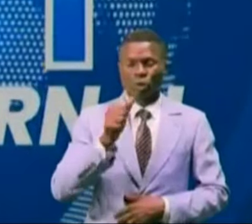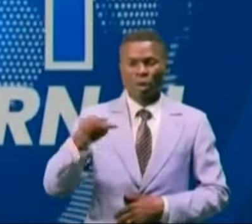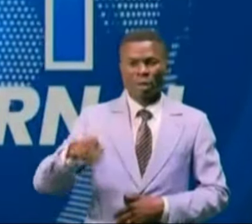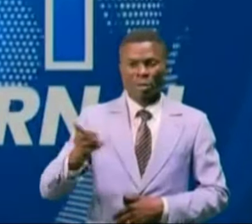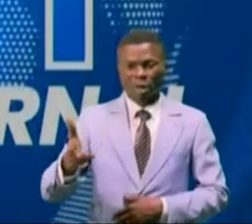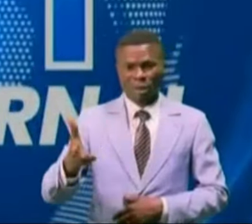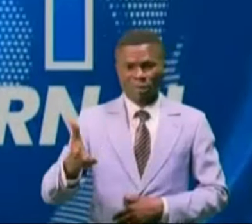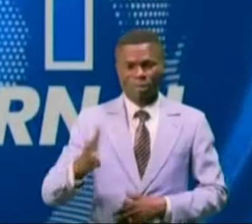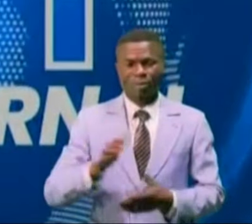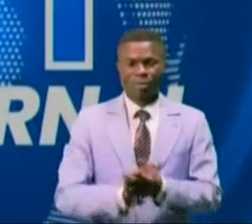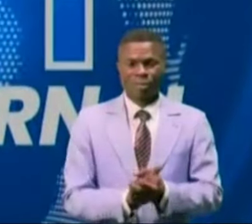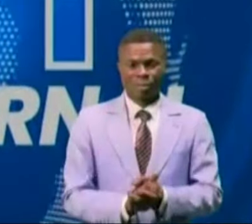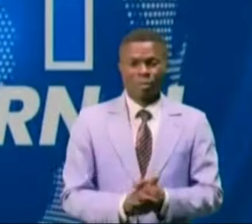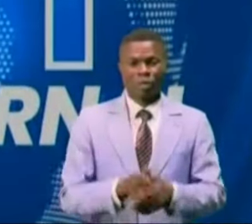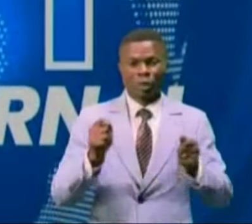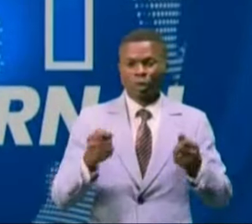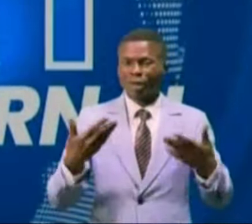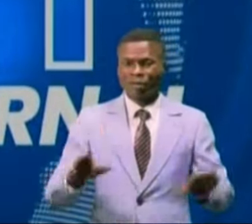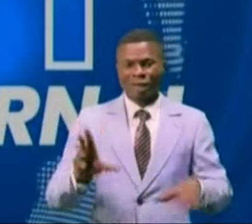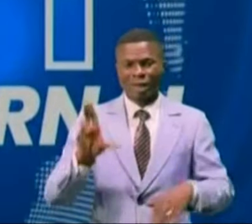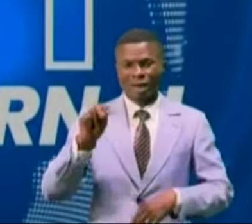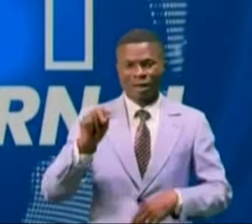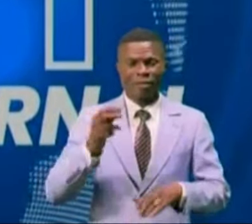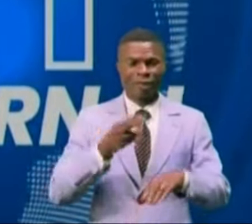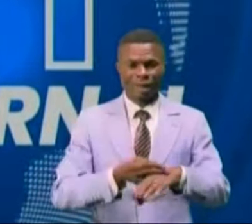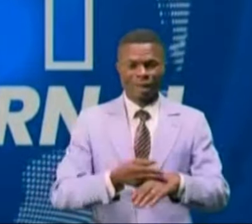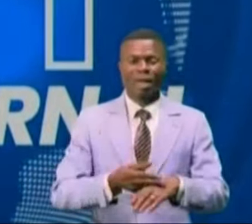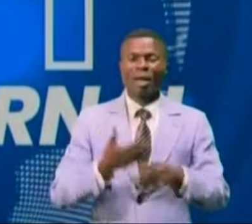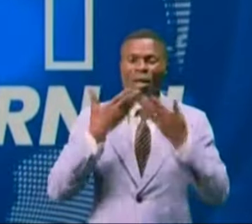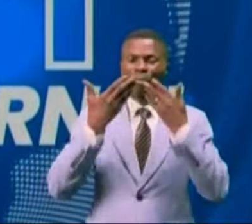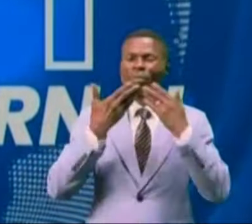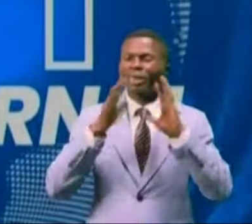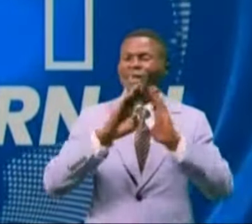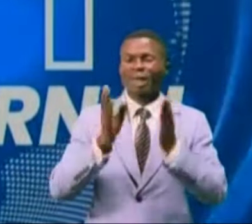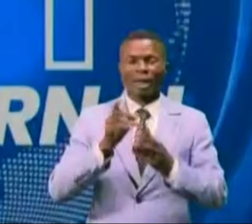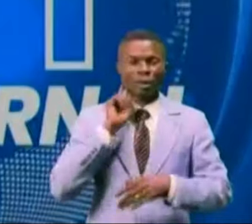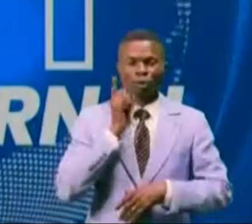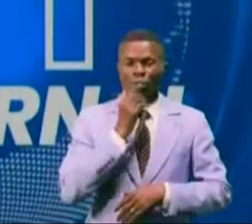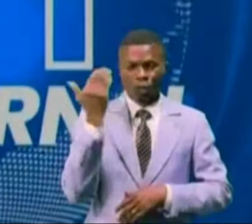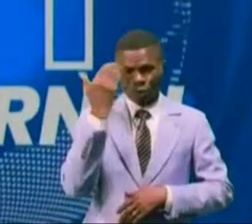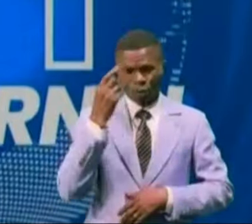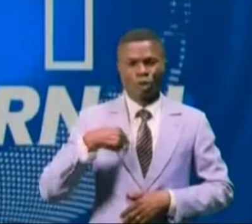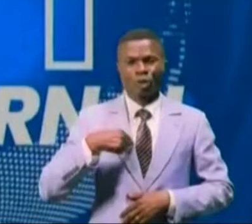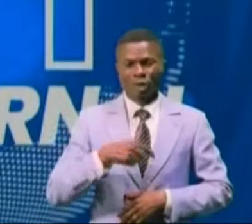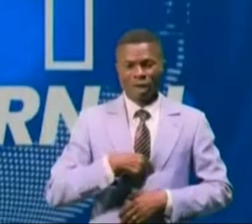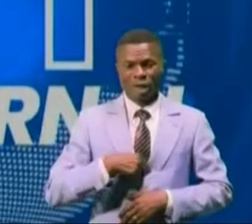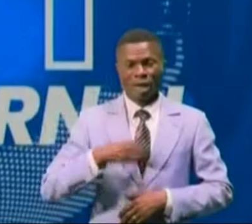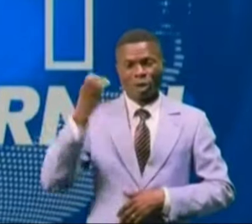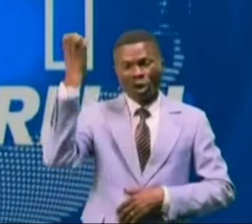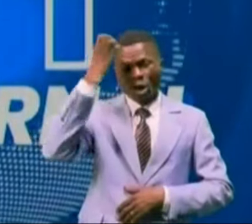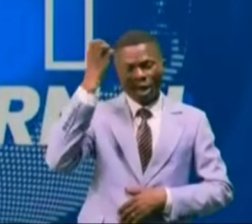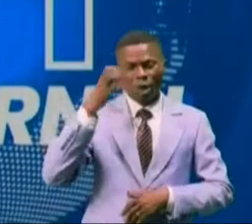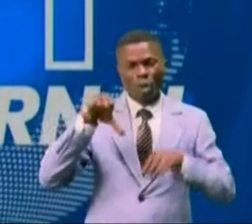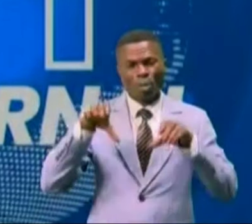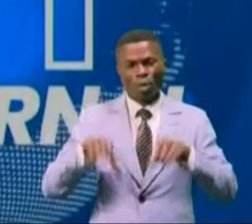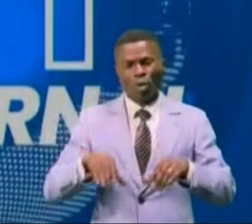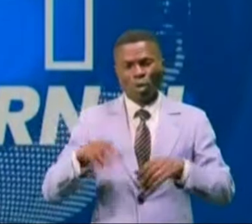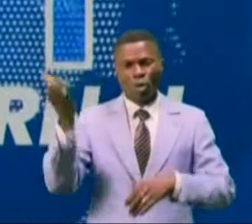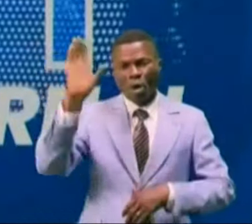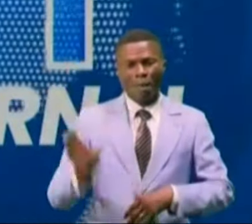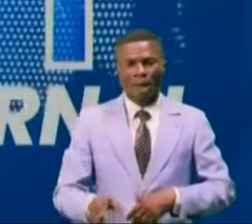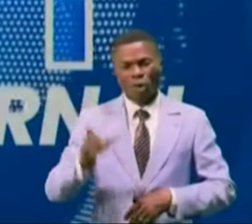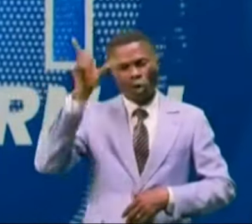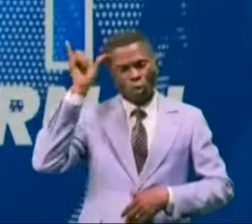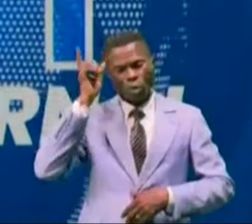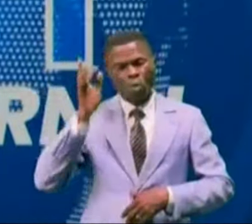voilà et c'est la fin de ce journal réalisé par Patrick bapuila sous la coordination d'Angel Mabiala supervision éditoriale Jacques